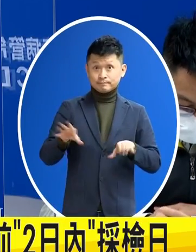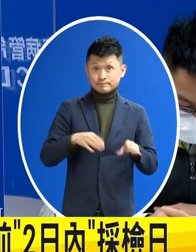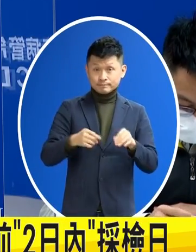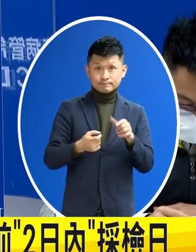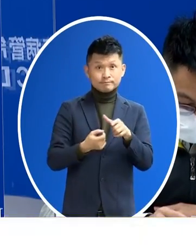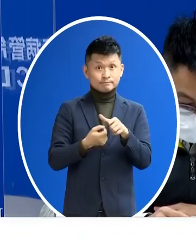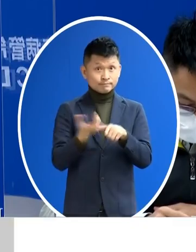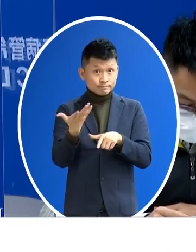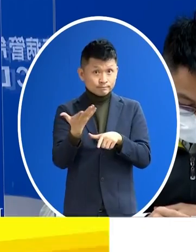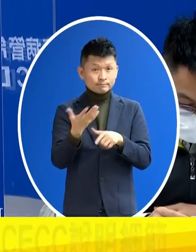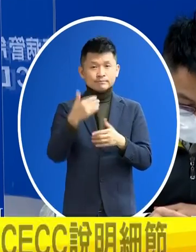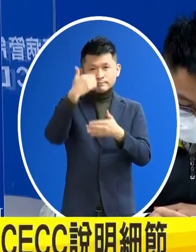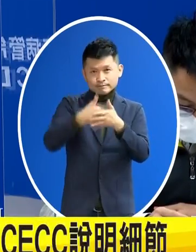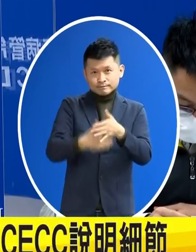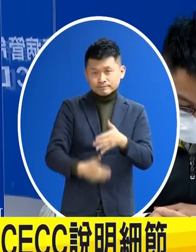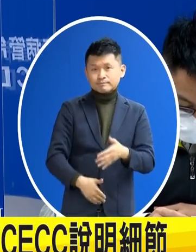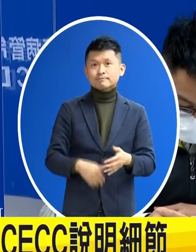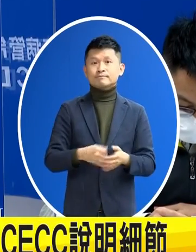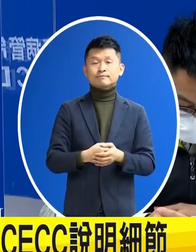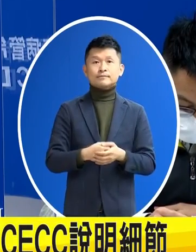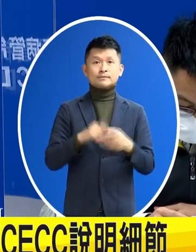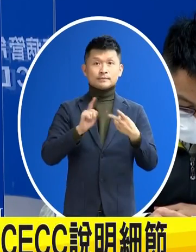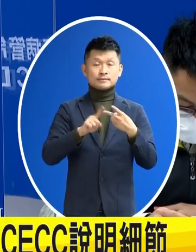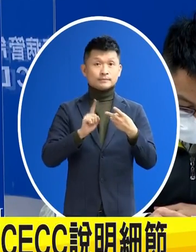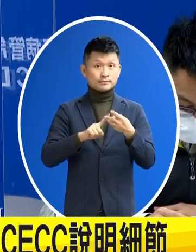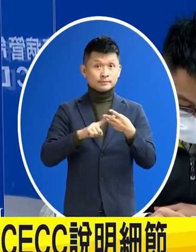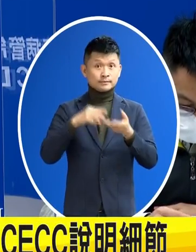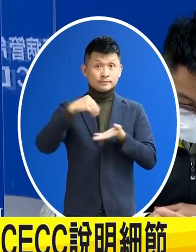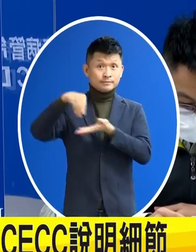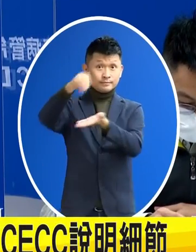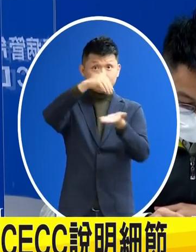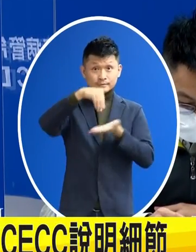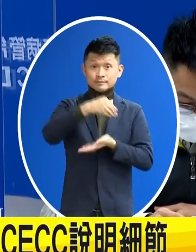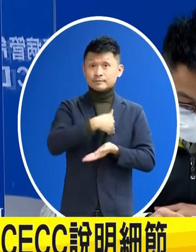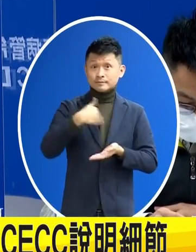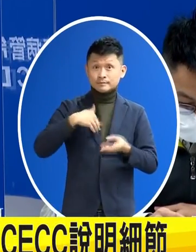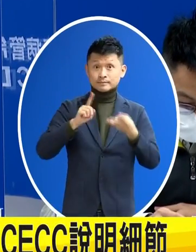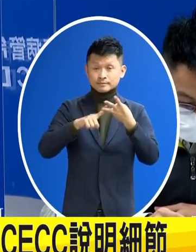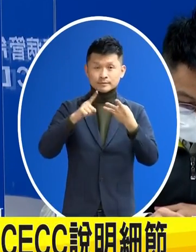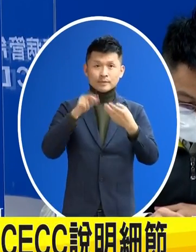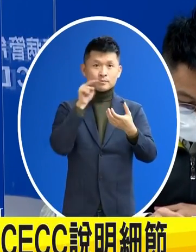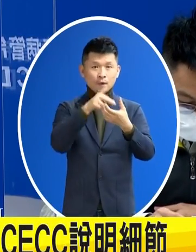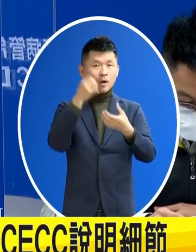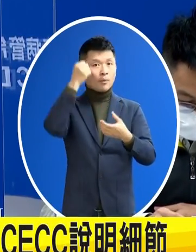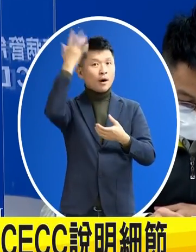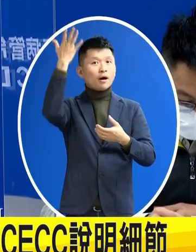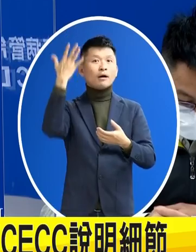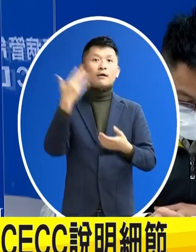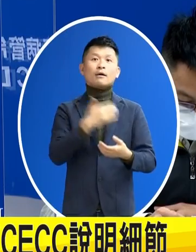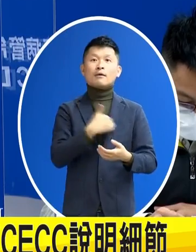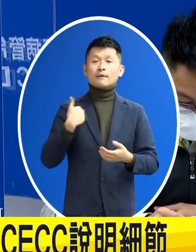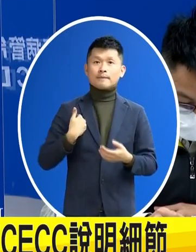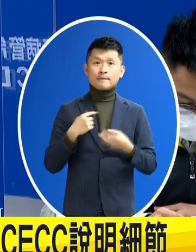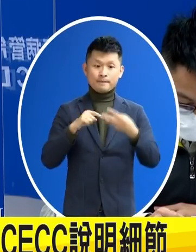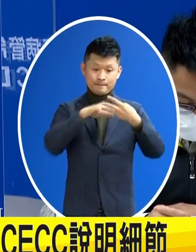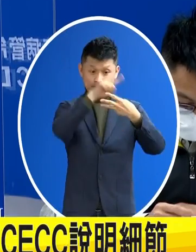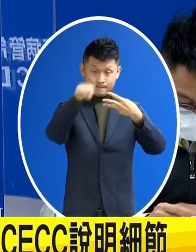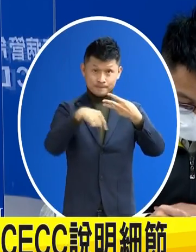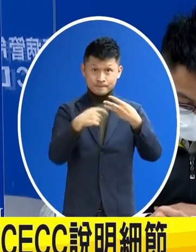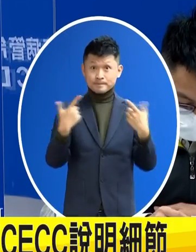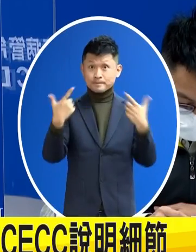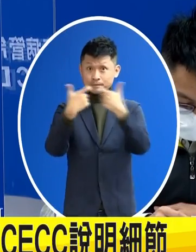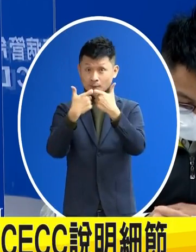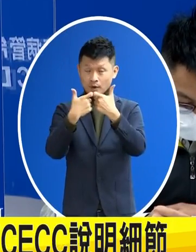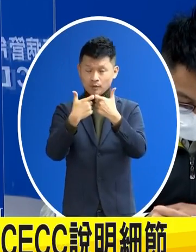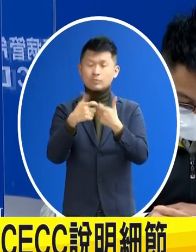资料可惜、可被遗忘三个原则，就会在这个整个这个证明中去实